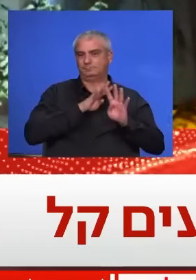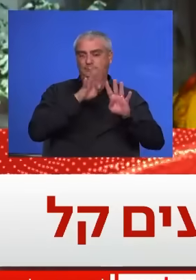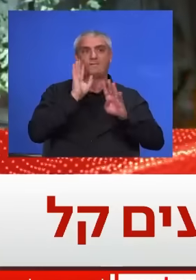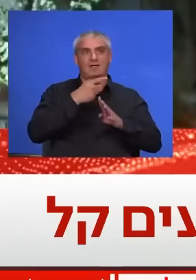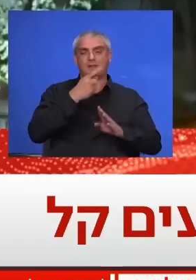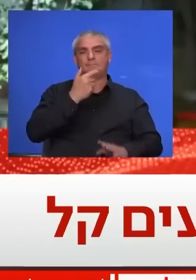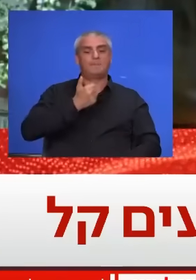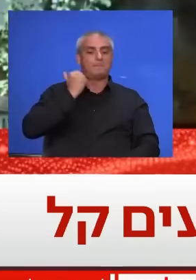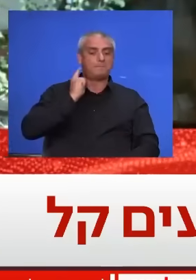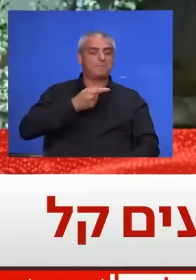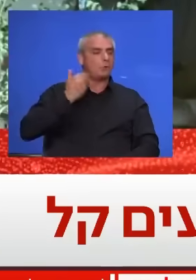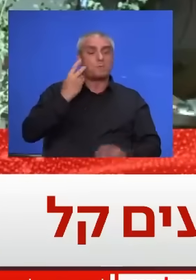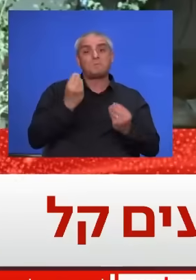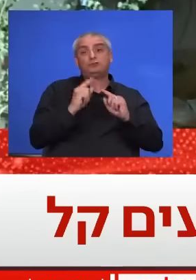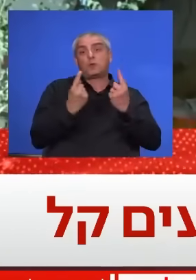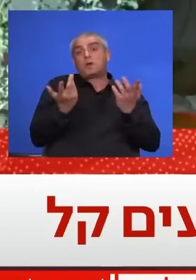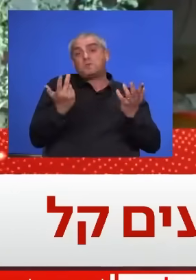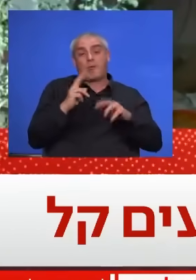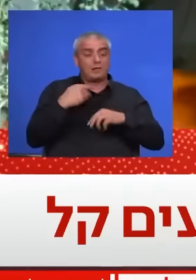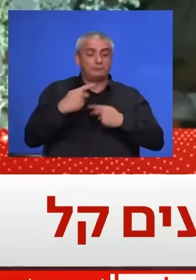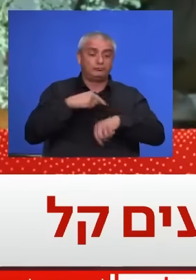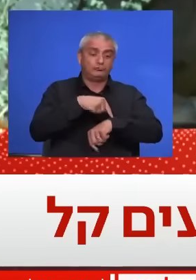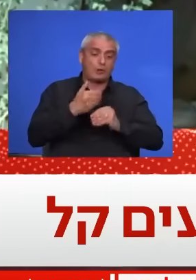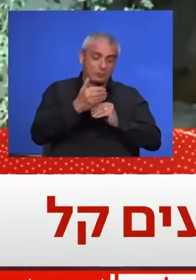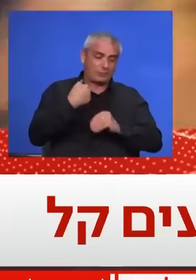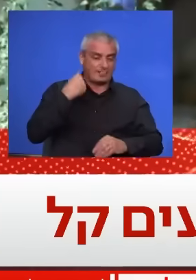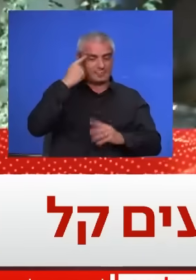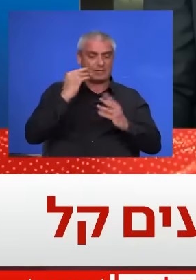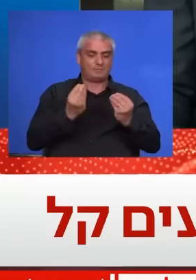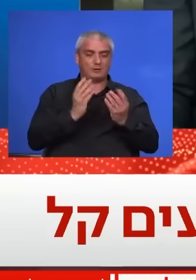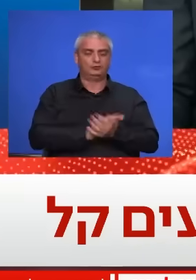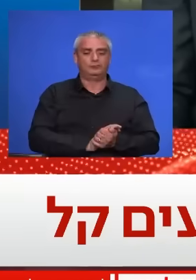מתרחש, אולי נדע יותר בשעות הקרובות. חברים, שיהיה שקט, אליך, אסף לירמן עם זמן אמת.